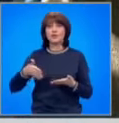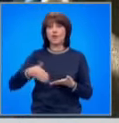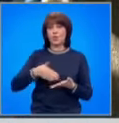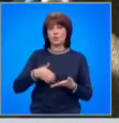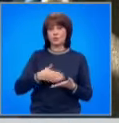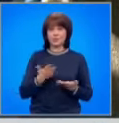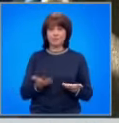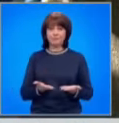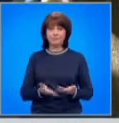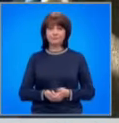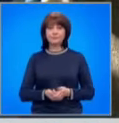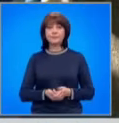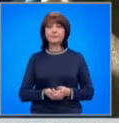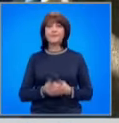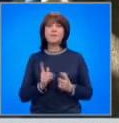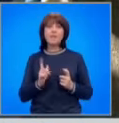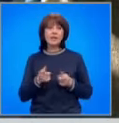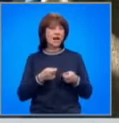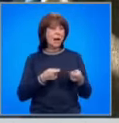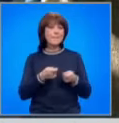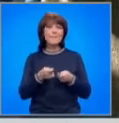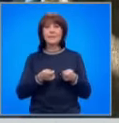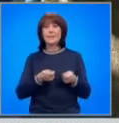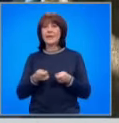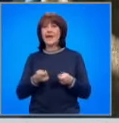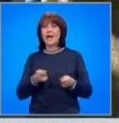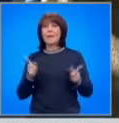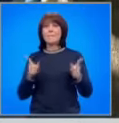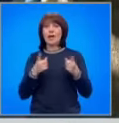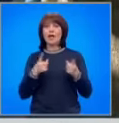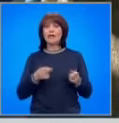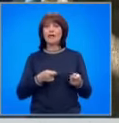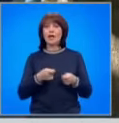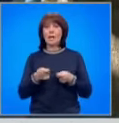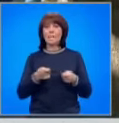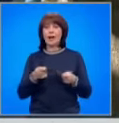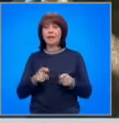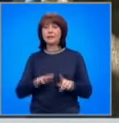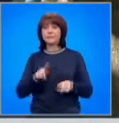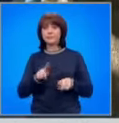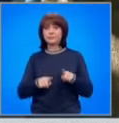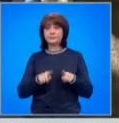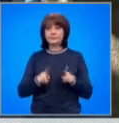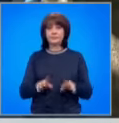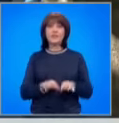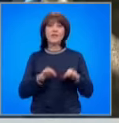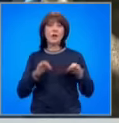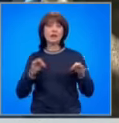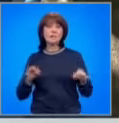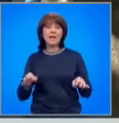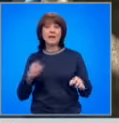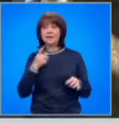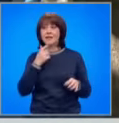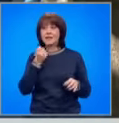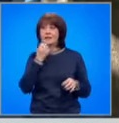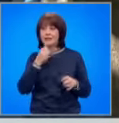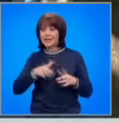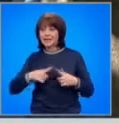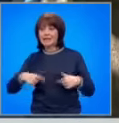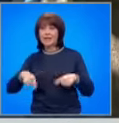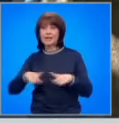Адекватни маркетингови кампании и зависимост от мерките за конкретни населени места. Определено това, което трябва да се фокусира според